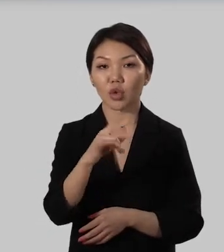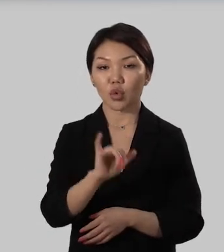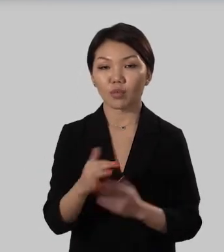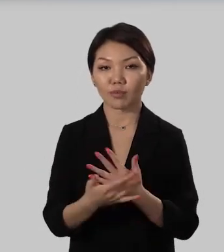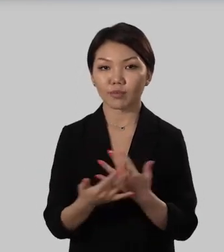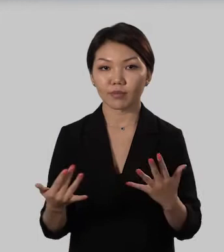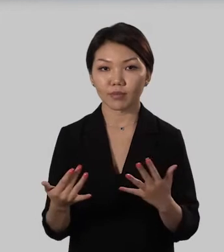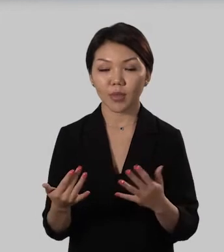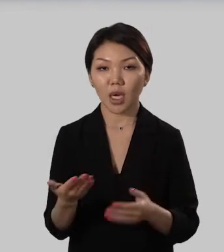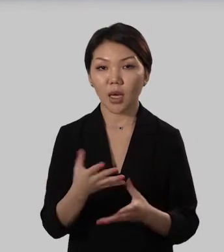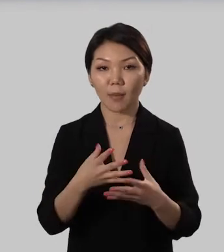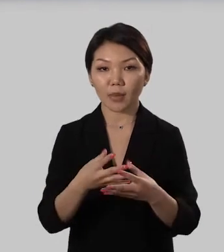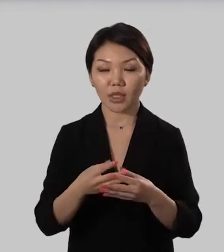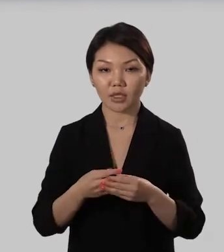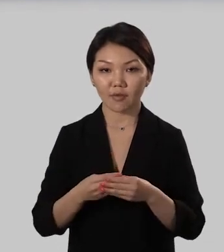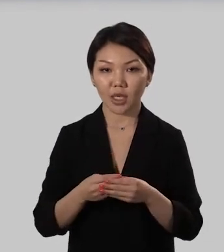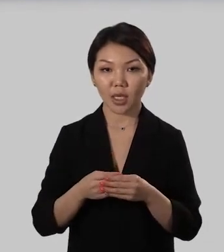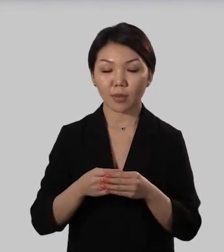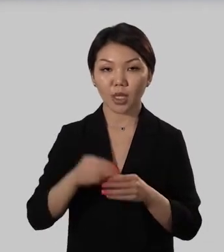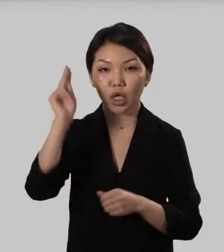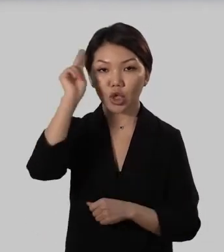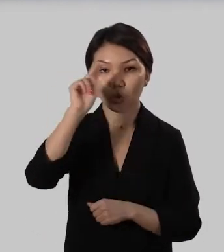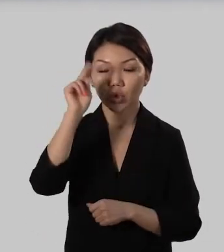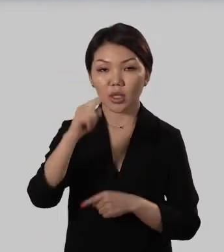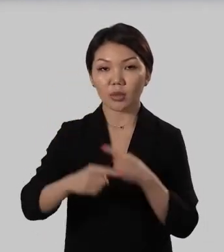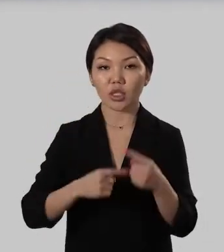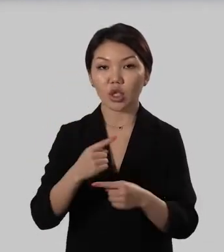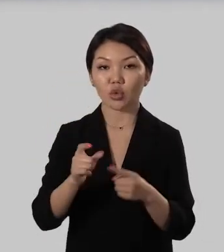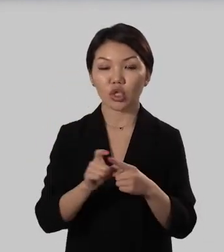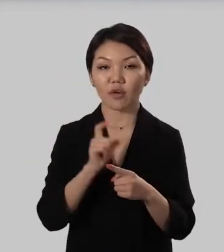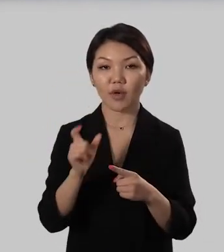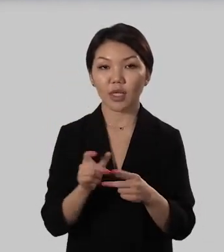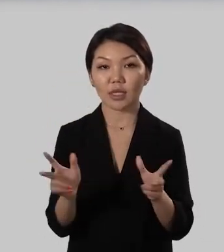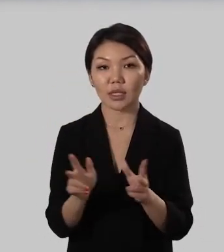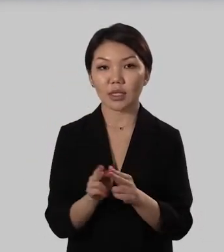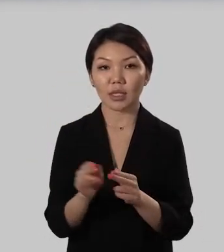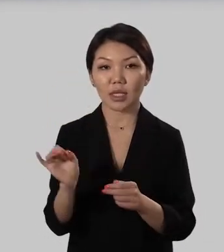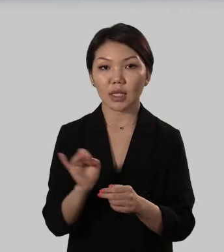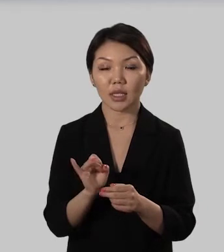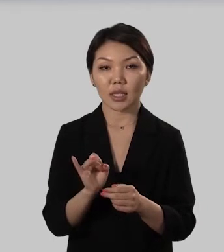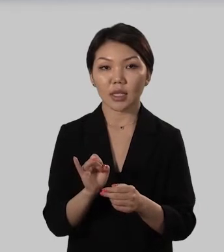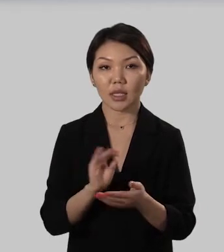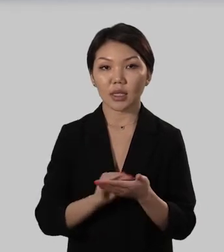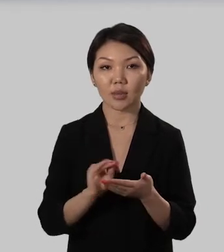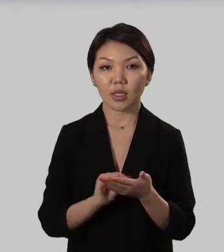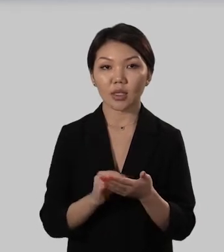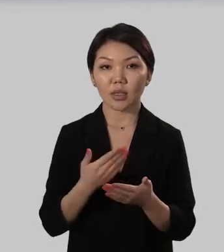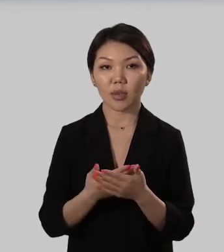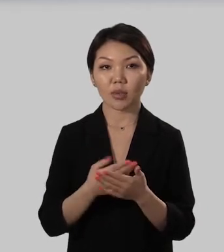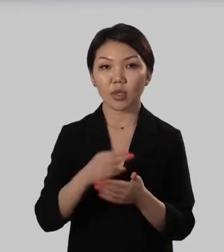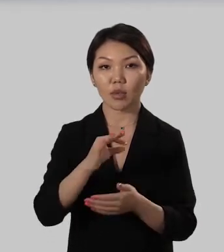итак мы с вами изучаем следующие орфограммы слитное написание например по